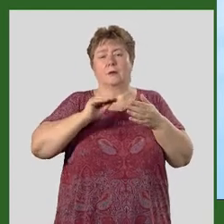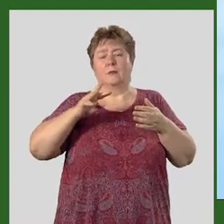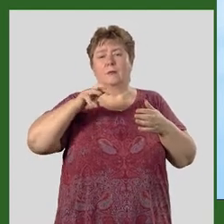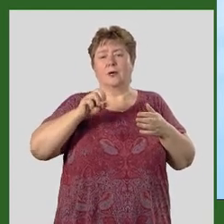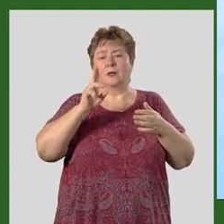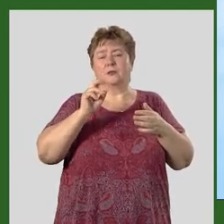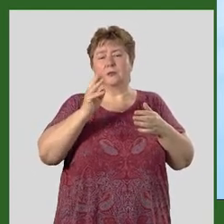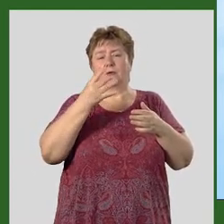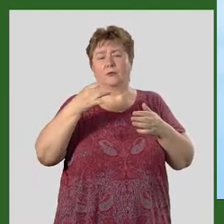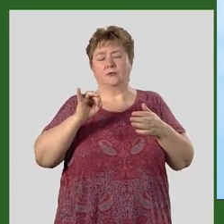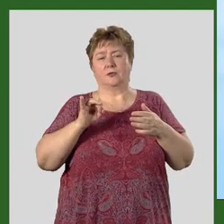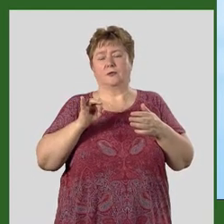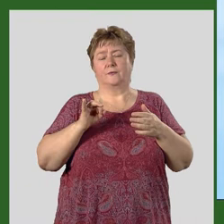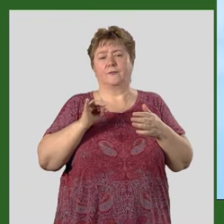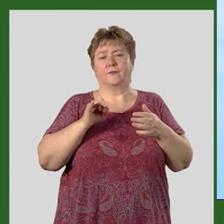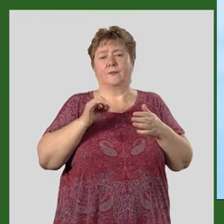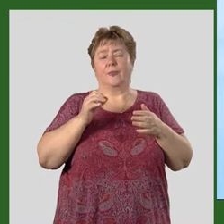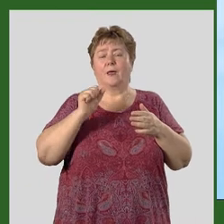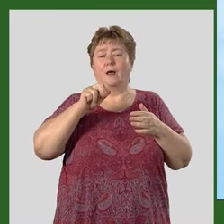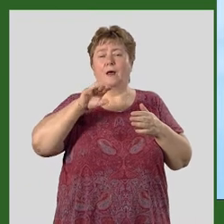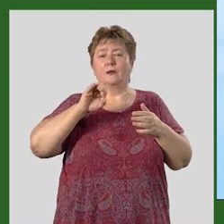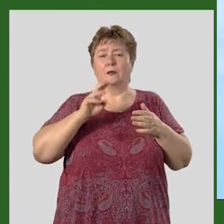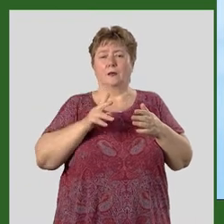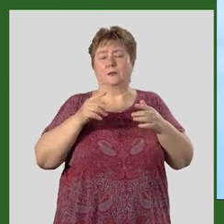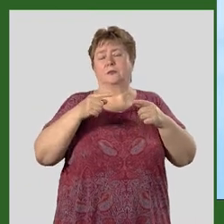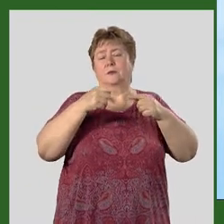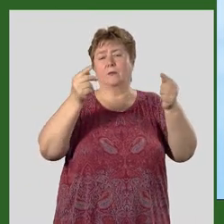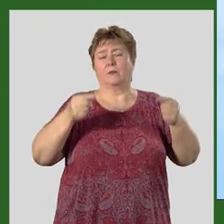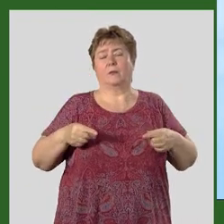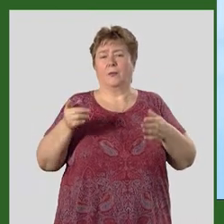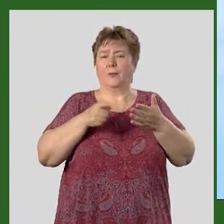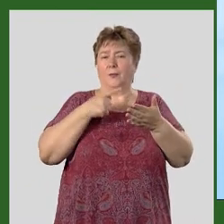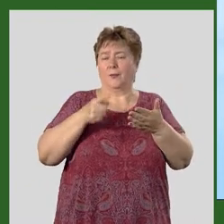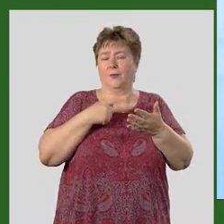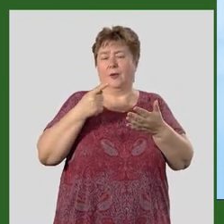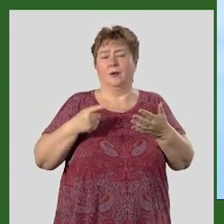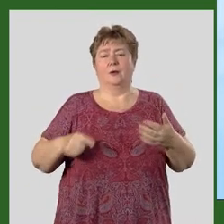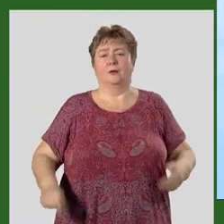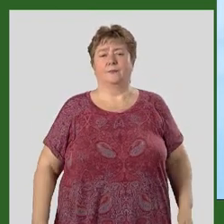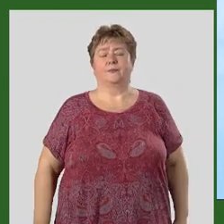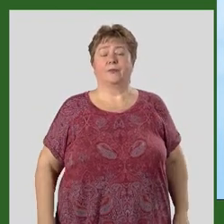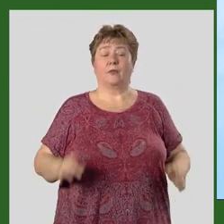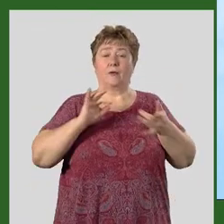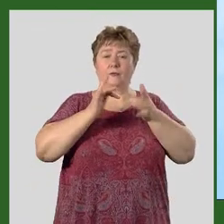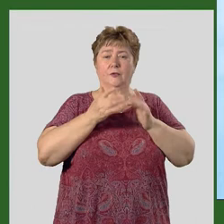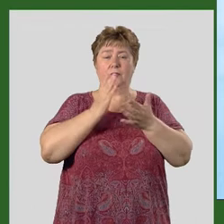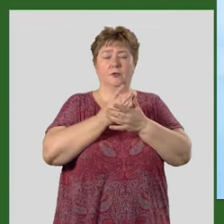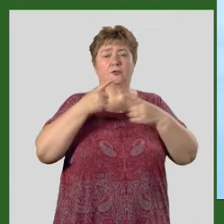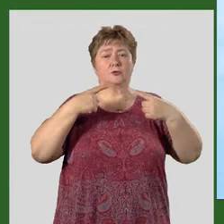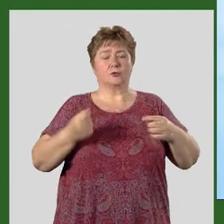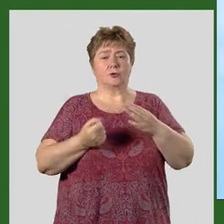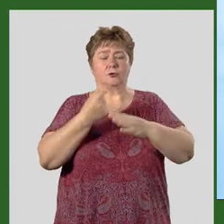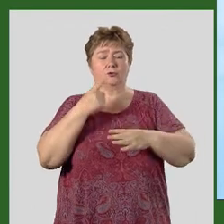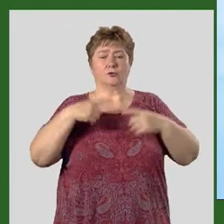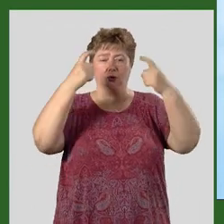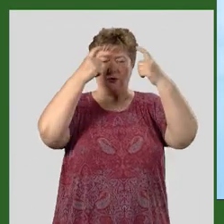Максаковского и атлас с комплектом контурных карт. В интернете есть и другие